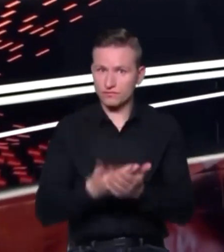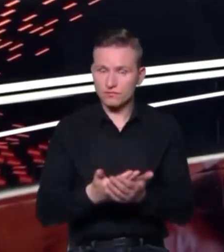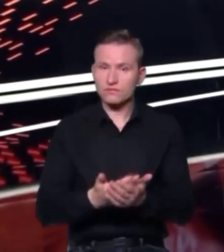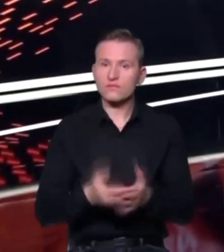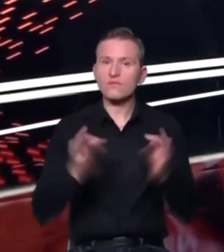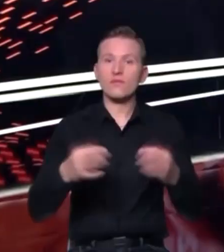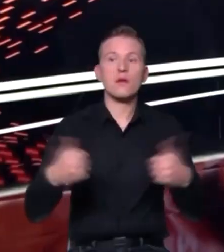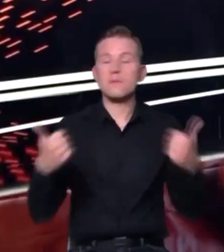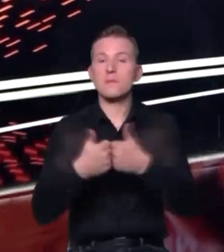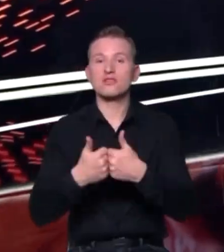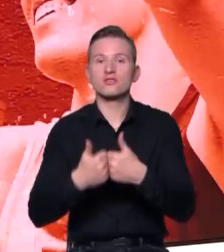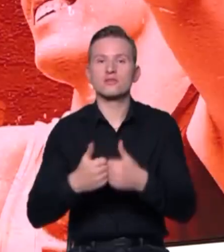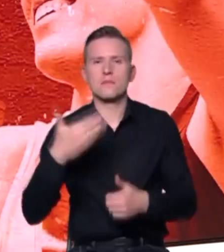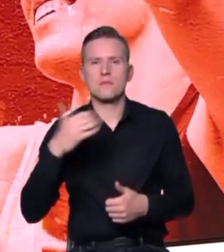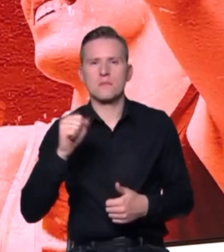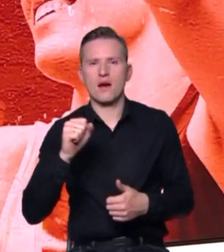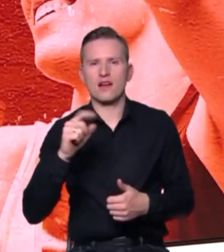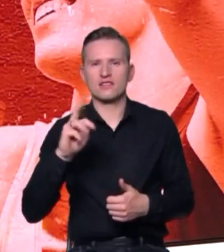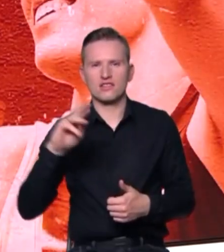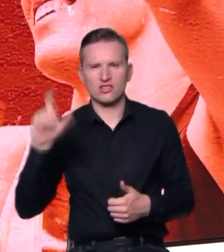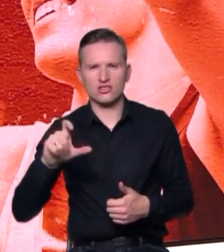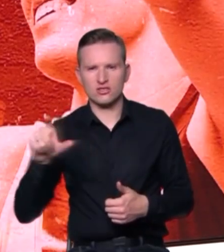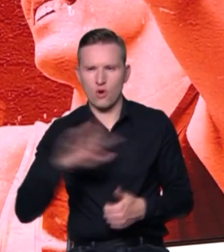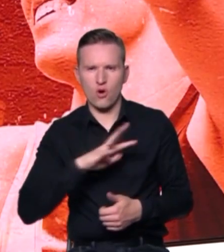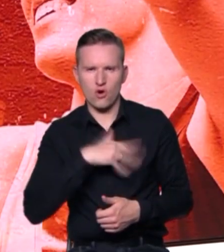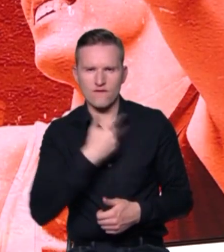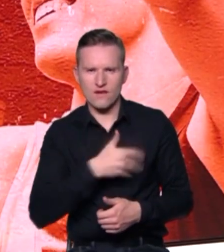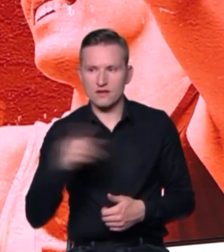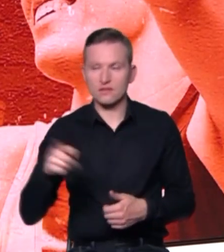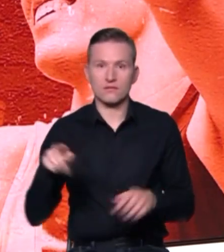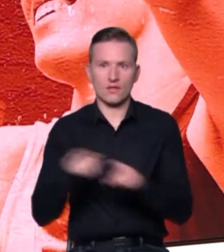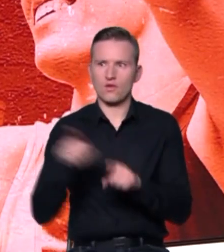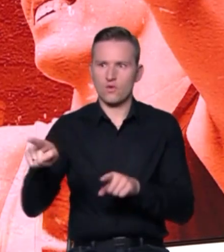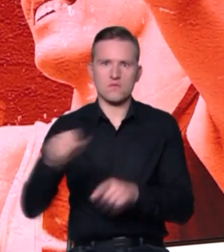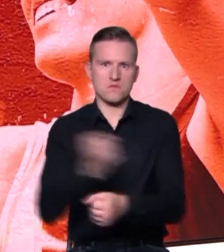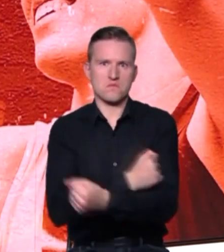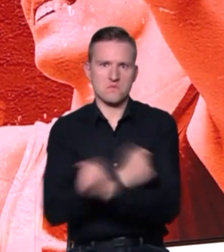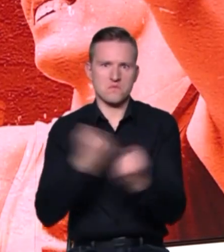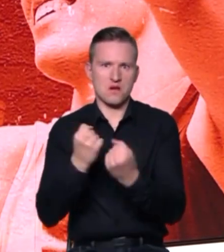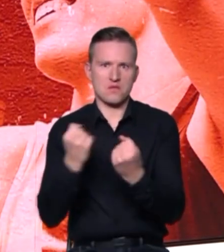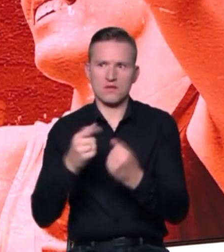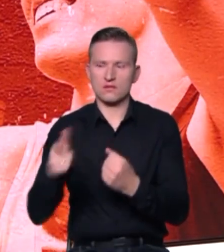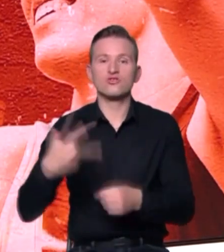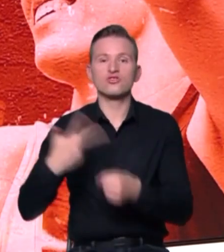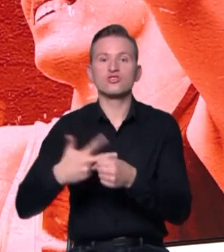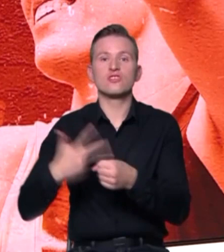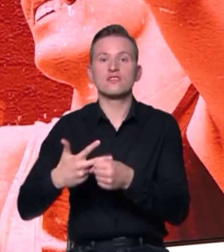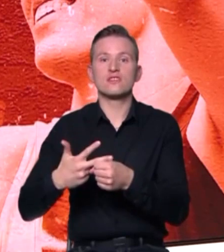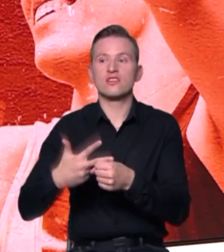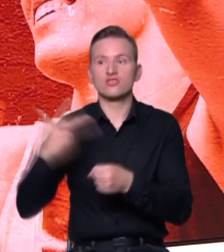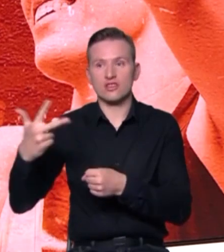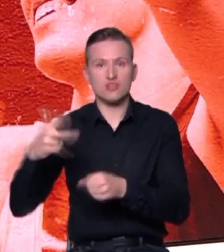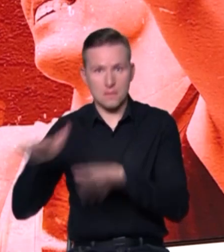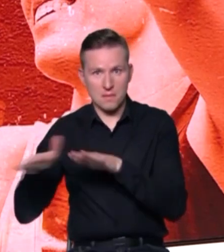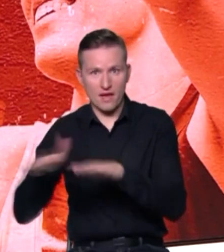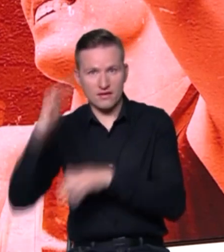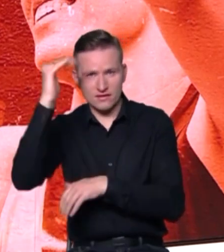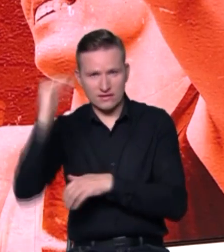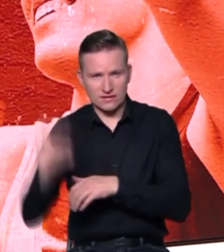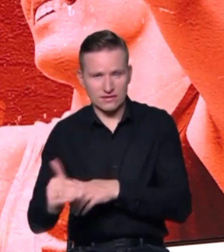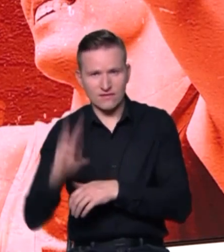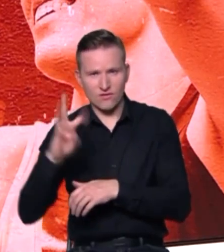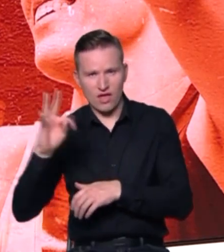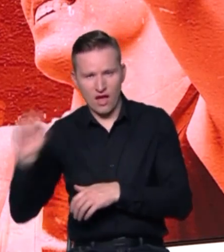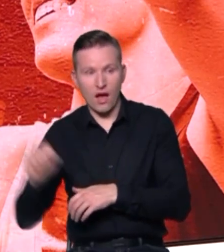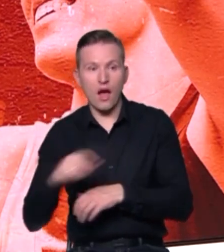z Chorwatką Petrą Martic i wydaje się, że też tutaj jest zdecydowaną faworytką, Chorwatka zajmuje 33. miejsce w rankingu WTA, to